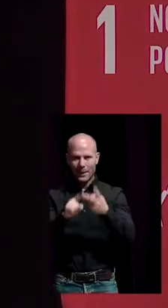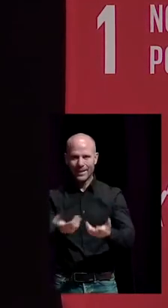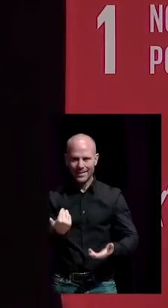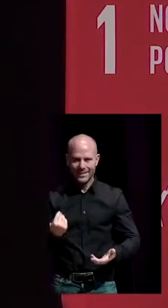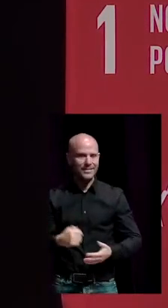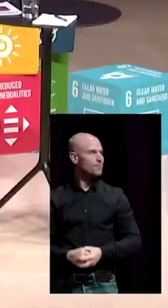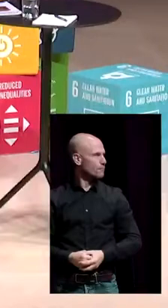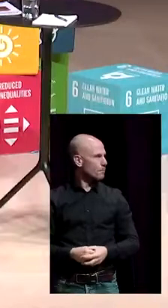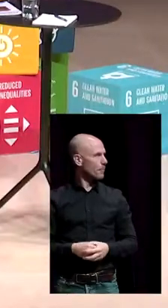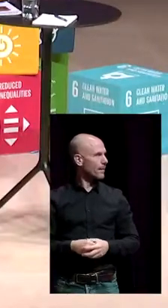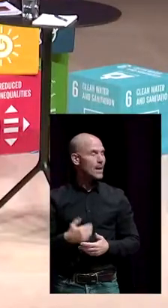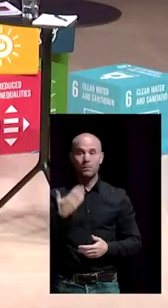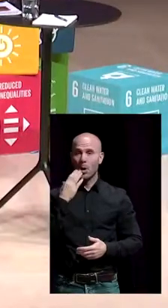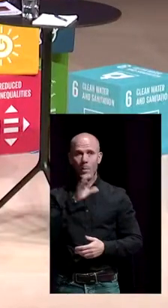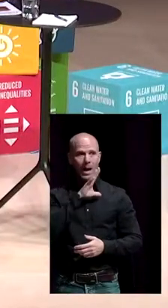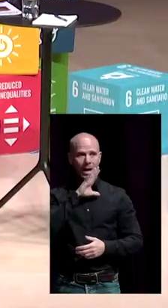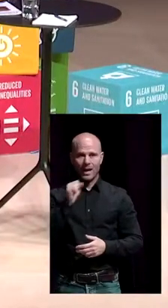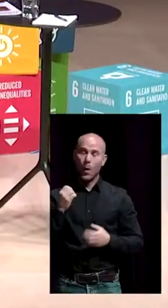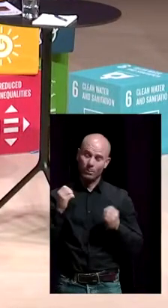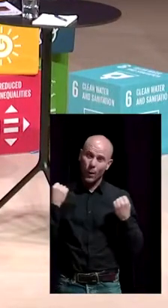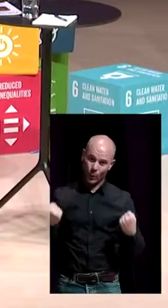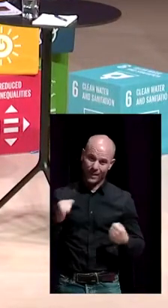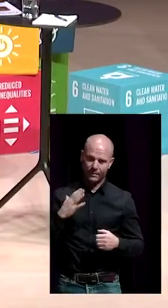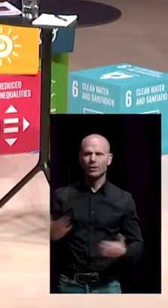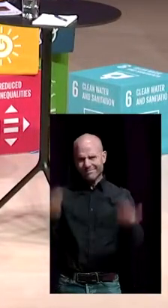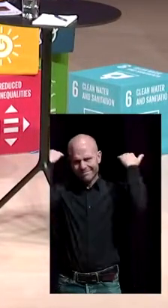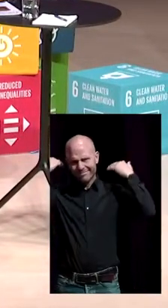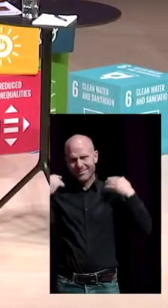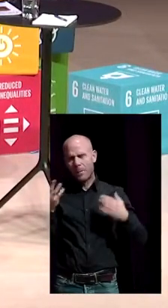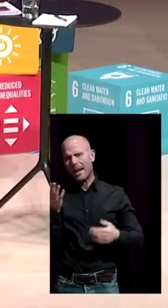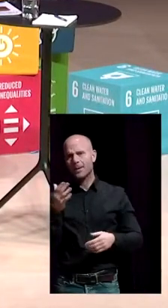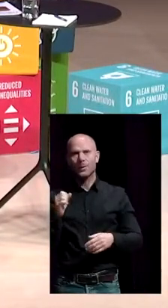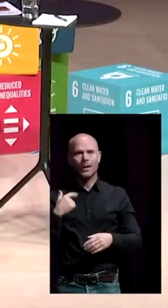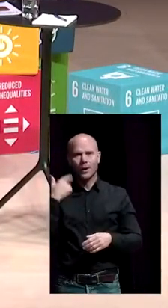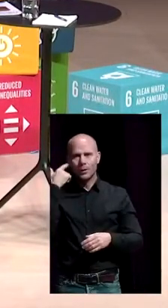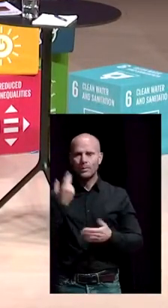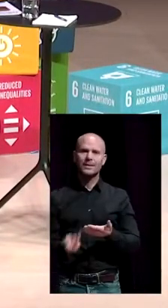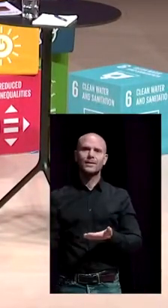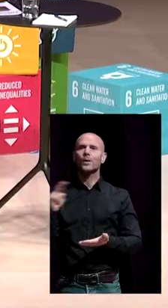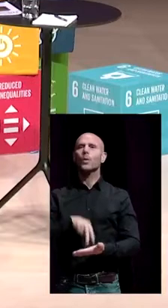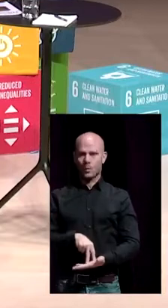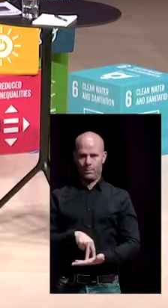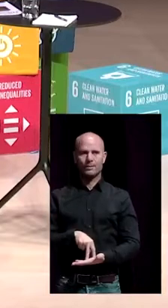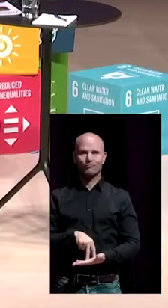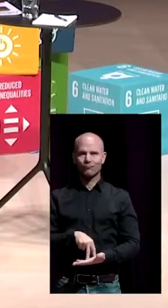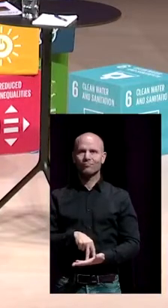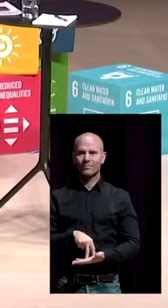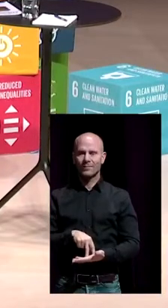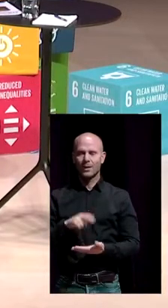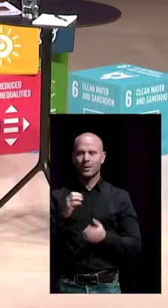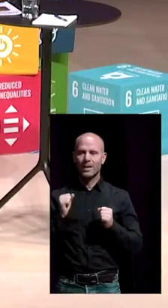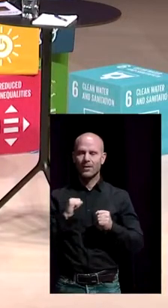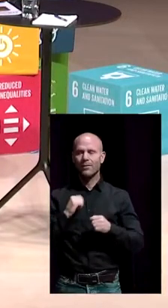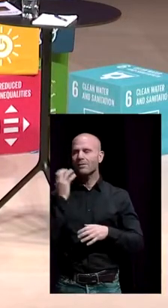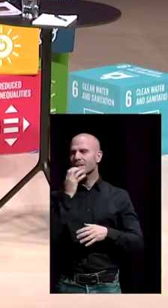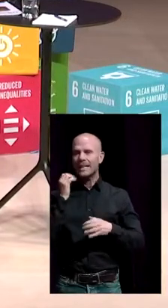Så jättebra om ni orkar. Jo, men gör det nu. Framför redaktorer bara ställer upp. Och ska vi köra